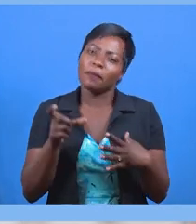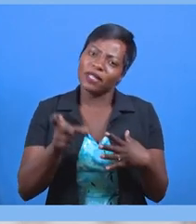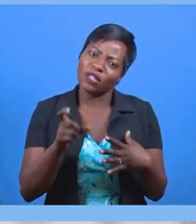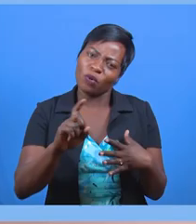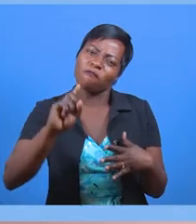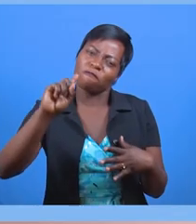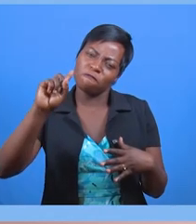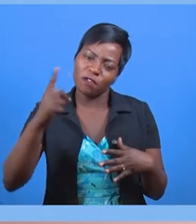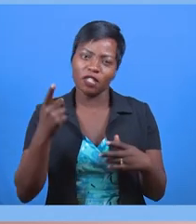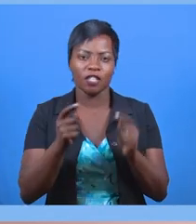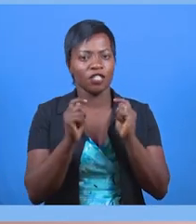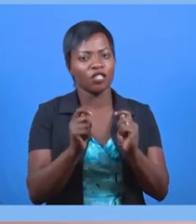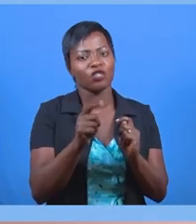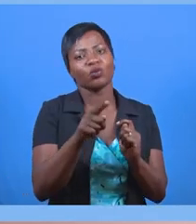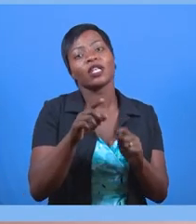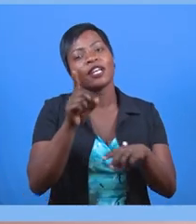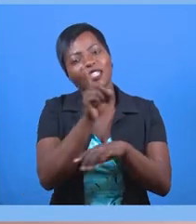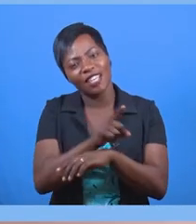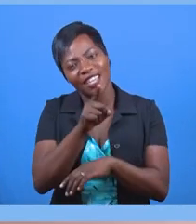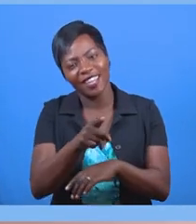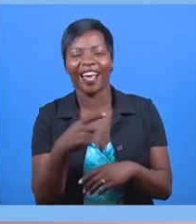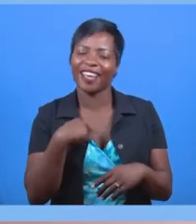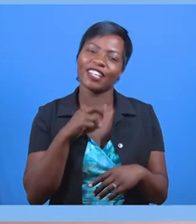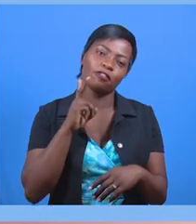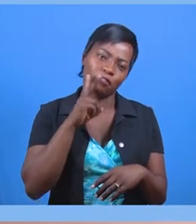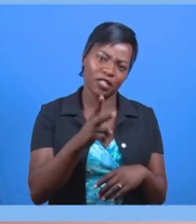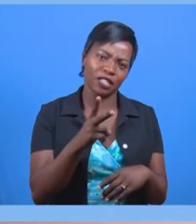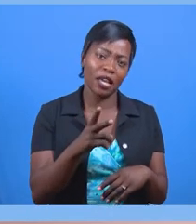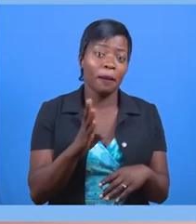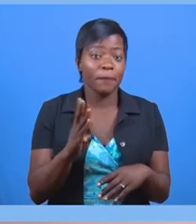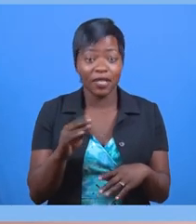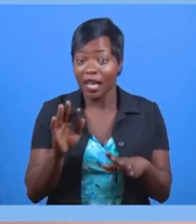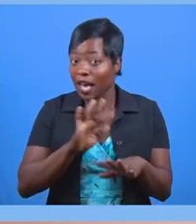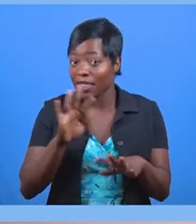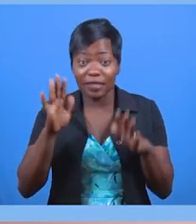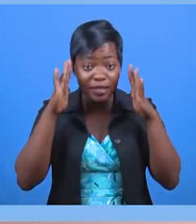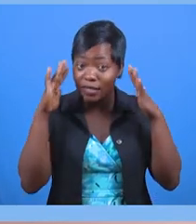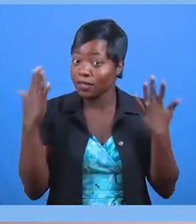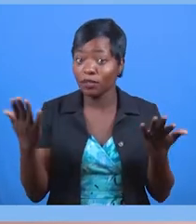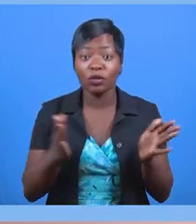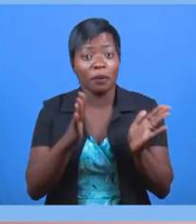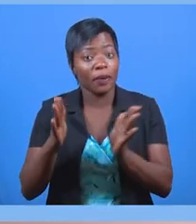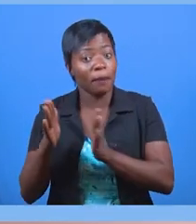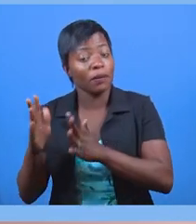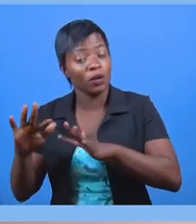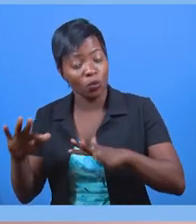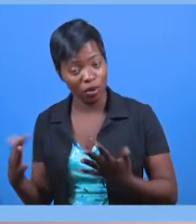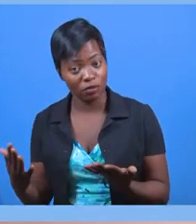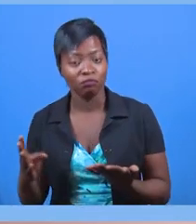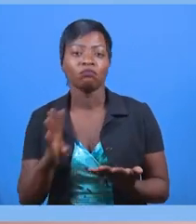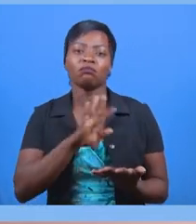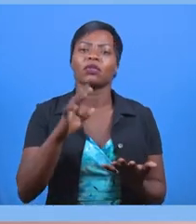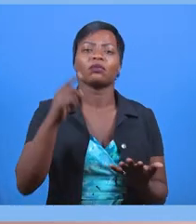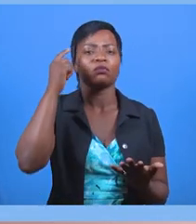zvine izvi vanhu vakawanda vanofamba hatizive hurongwa hwavo kare vanhu vaingoziva kuti kana tikaenda